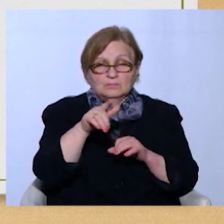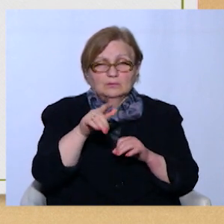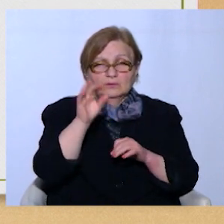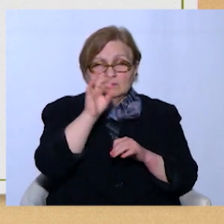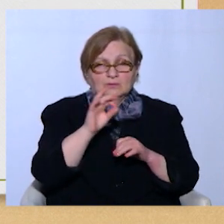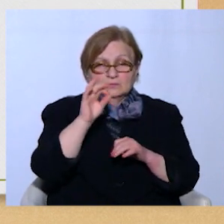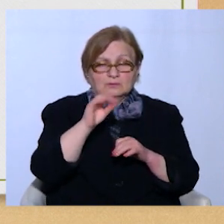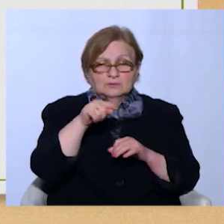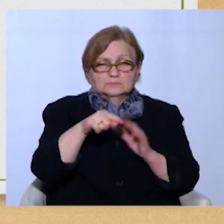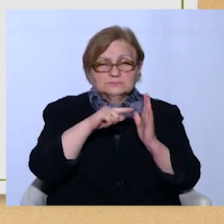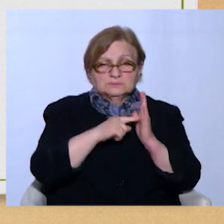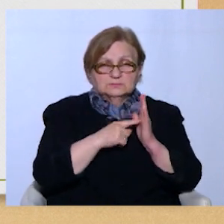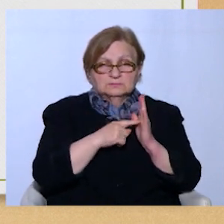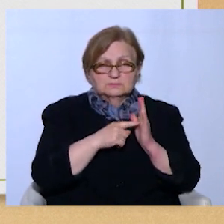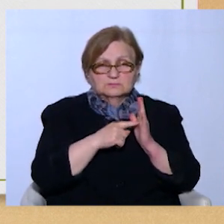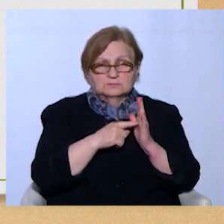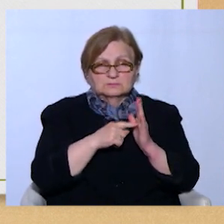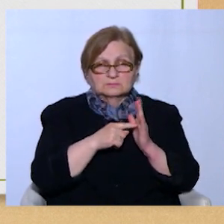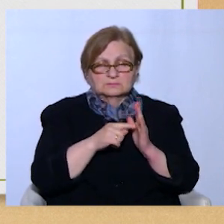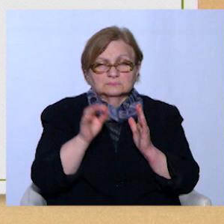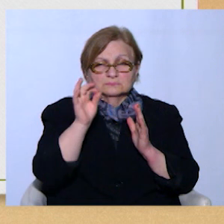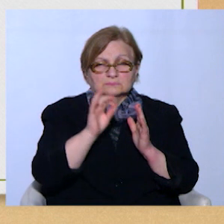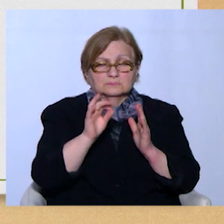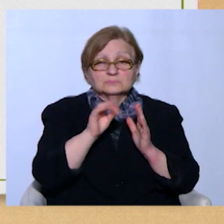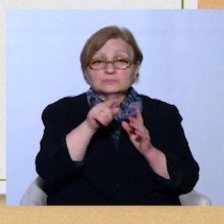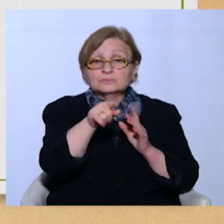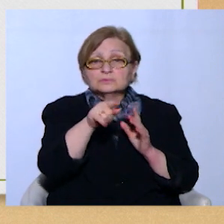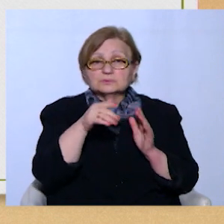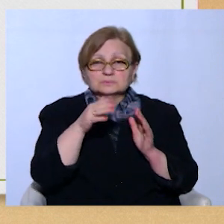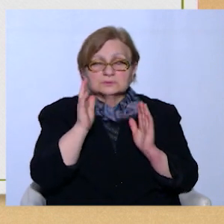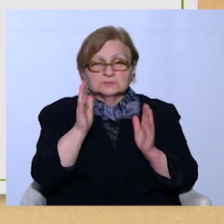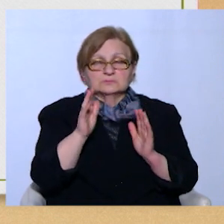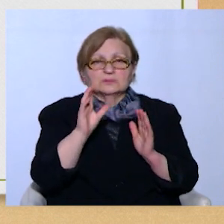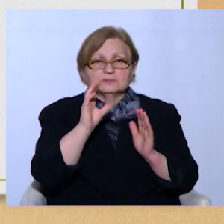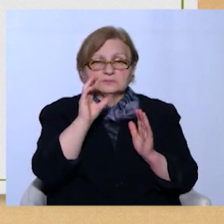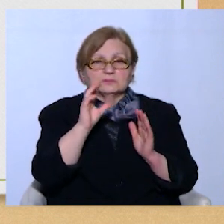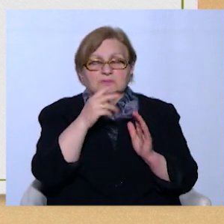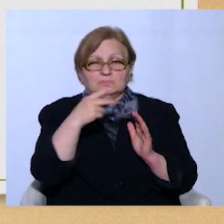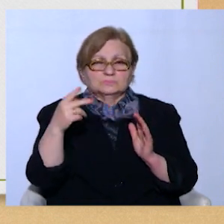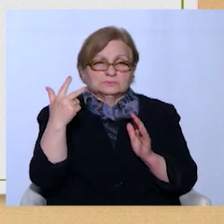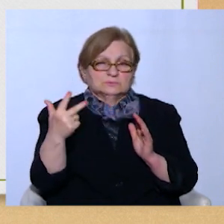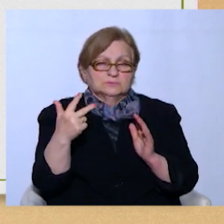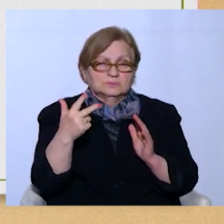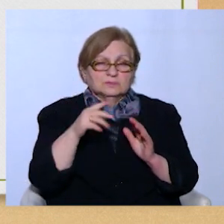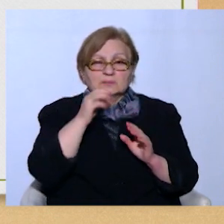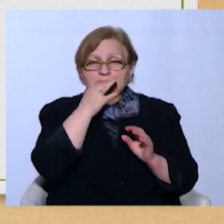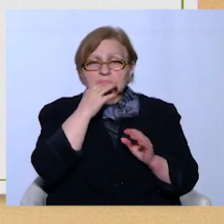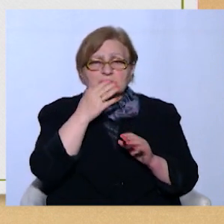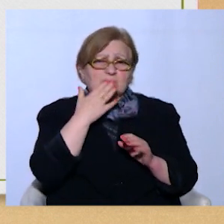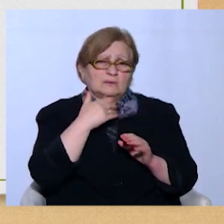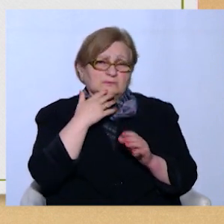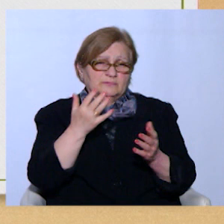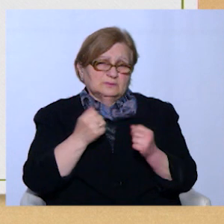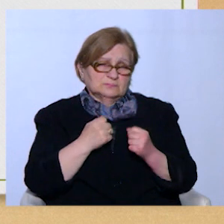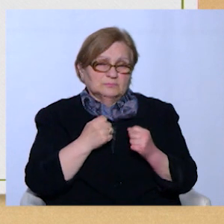0-3 წერტილში, გვაძლევს, რომ 0-ის ჩასმით მიიღება ცეუდრი 3. და შედეგად მარტივად გადაიწერება და